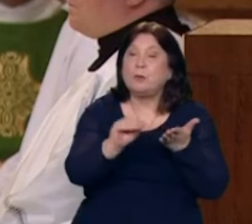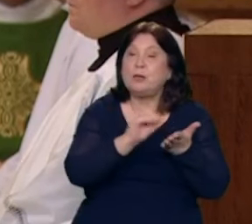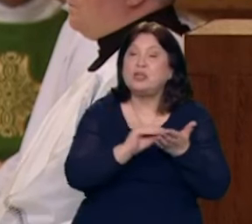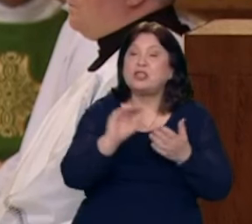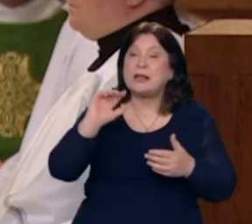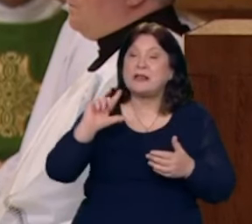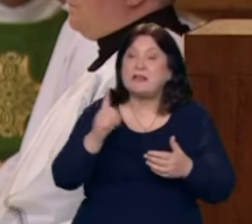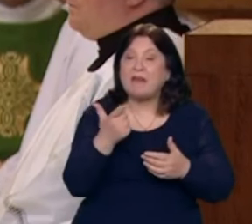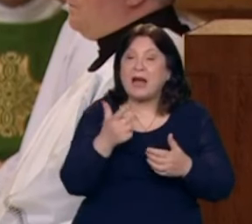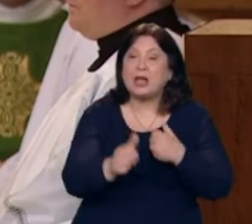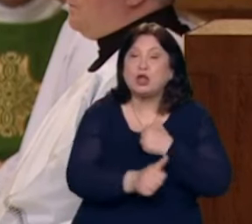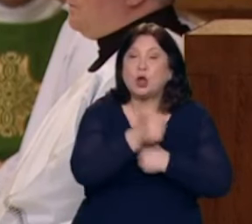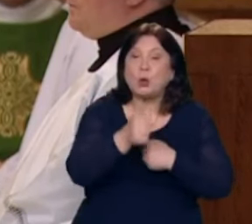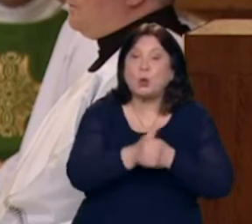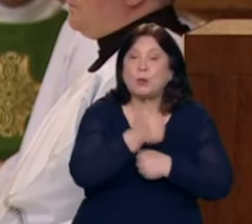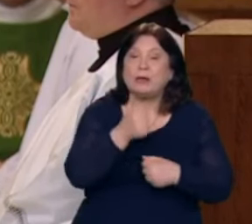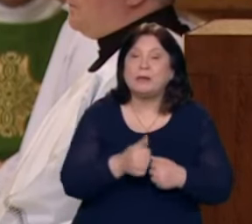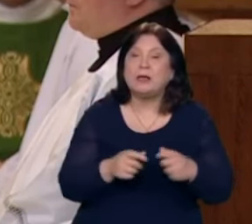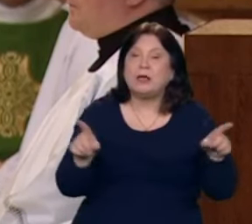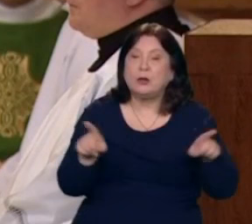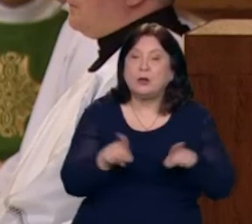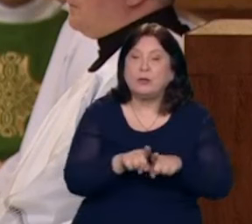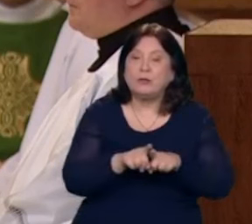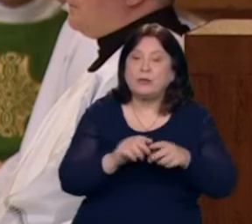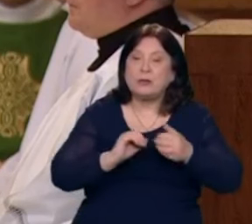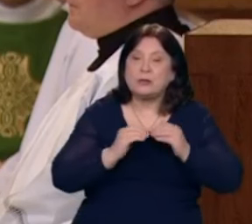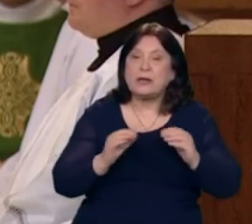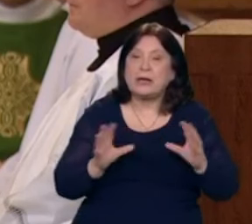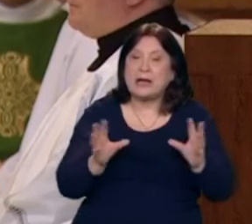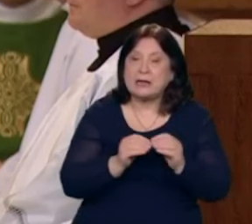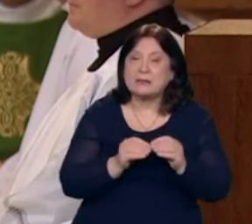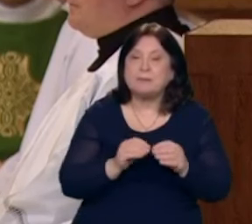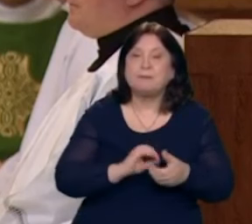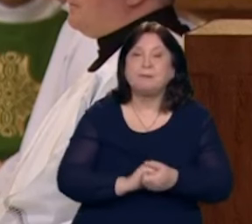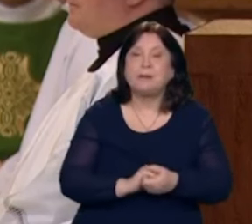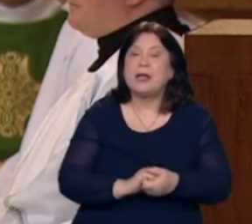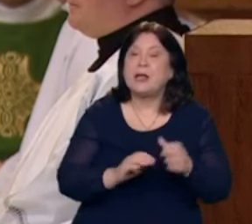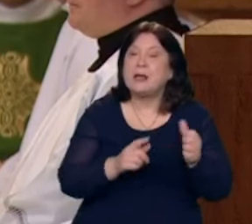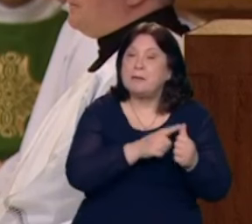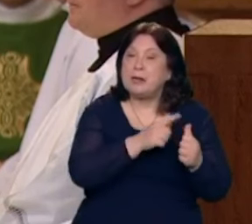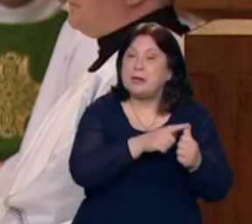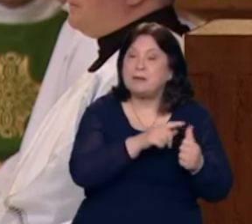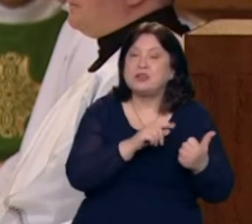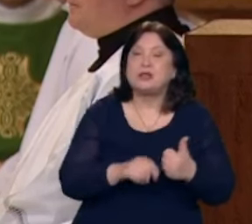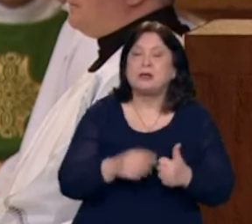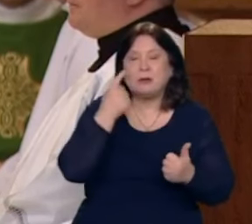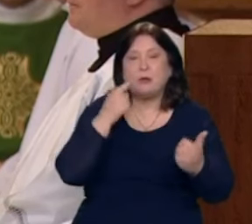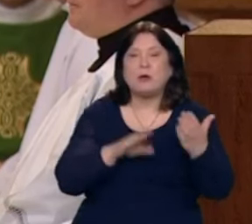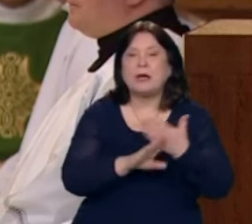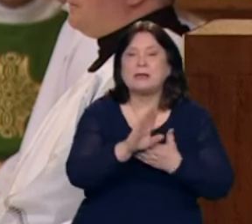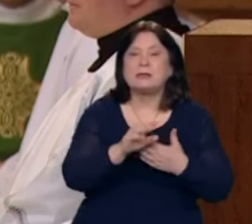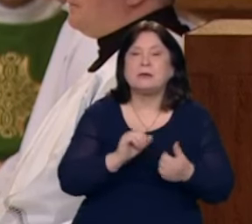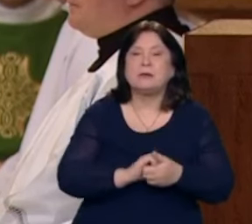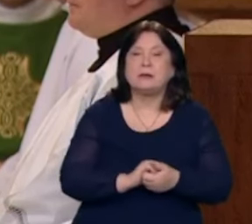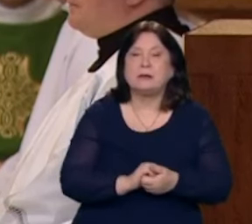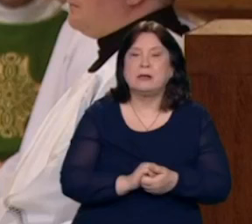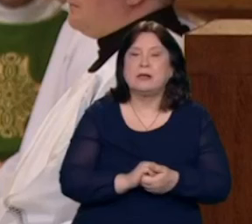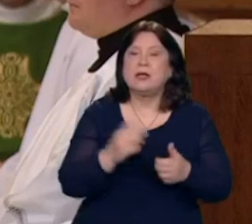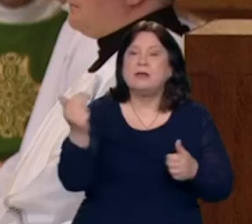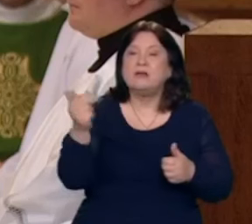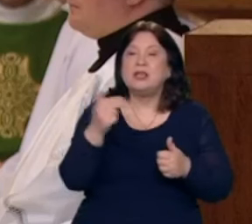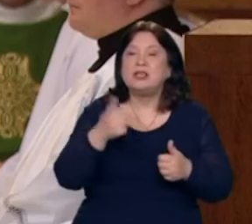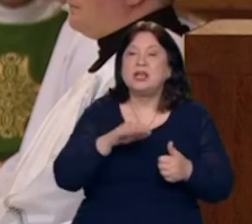dwa dokumenty jednocześnie Pierwszy z nich ukazał się w